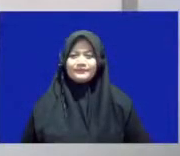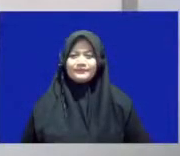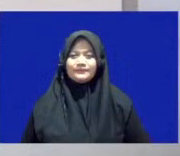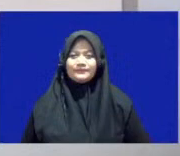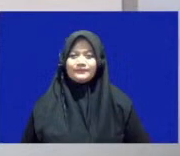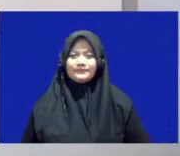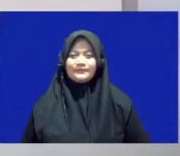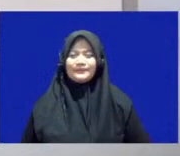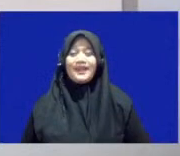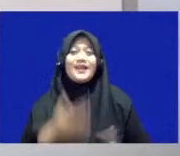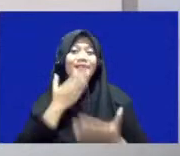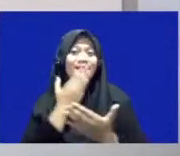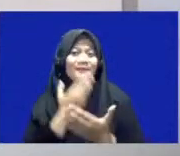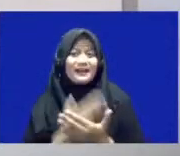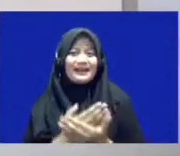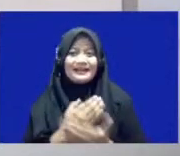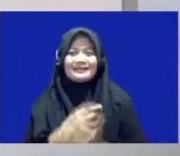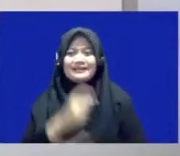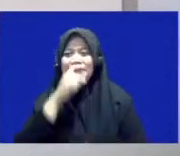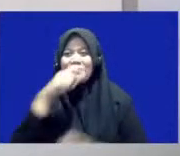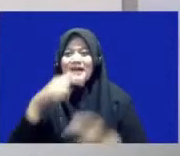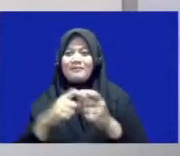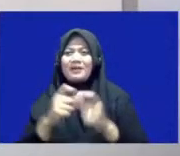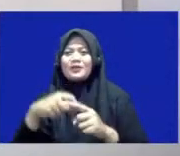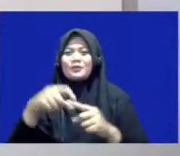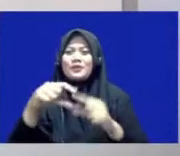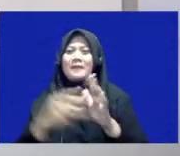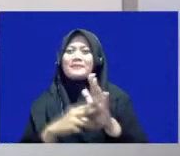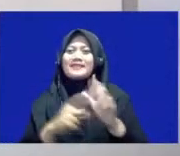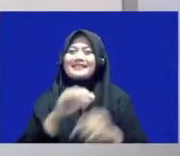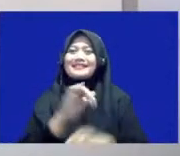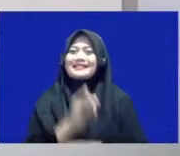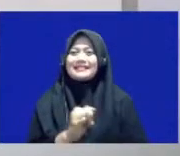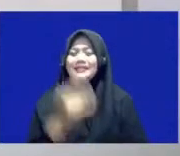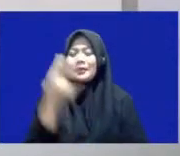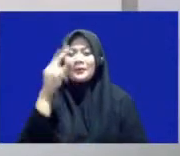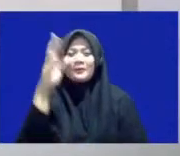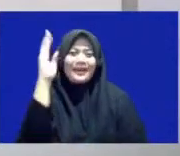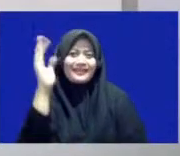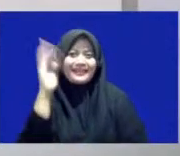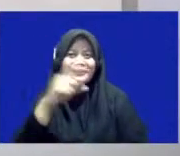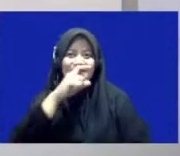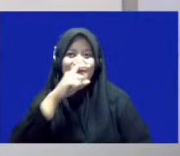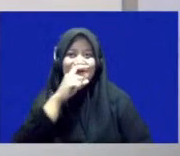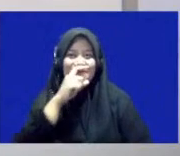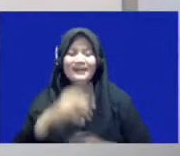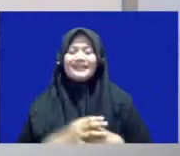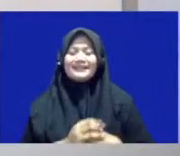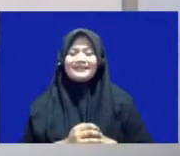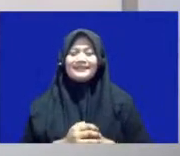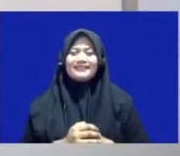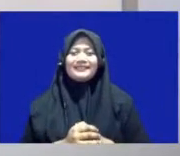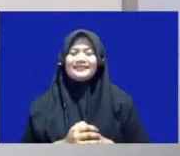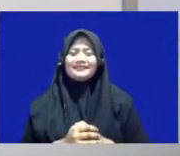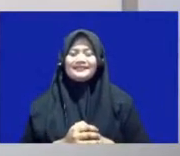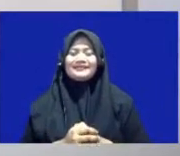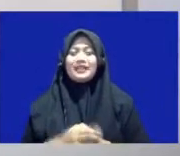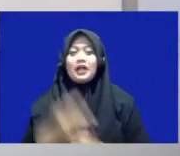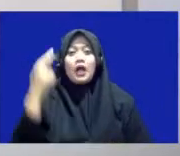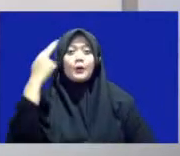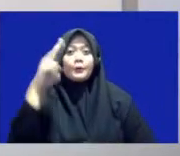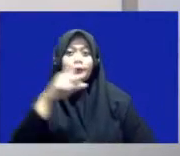Thank you, Mr. Sukamsi, for the presentation. Once again, on behalf of everyone here, I would like to thank you for your